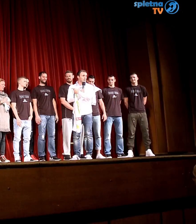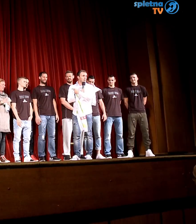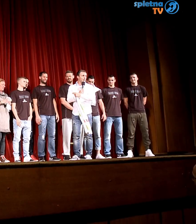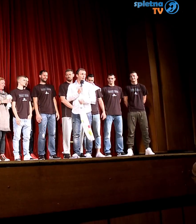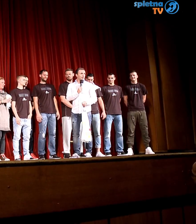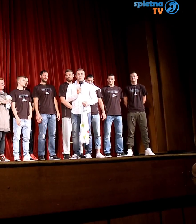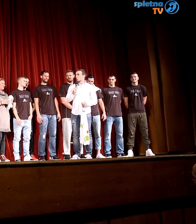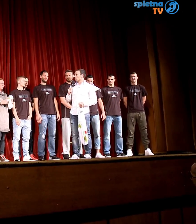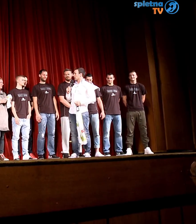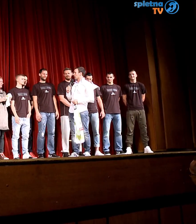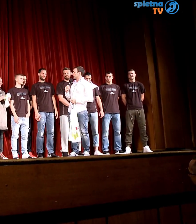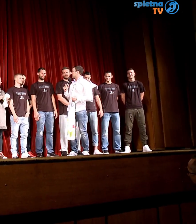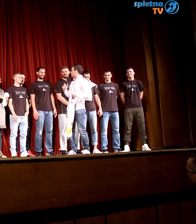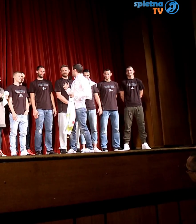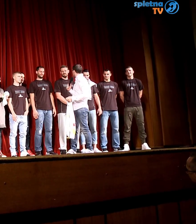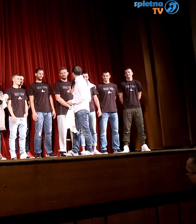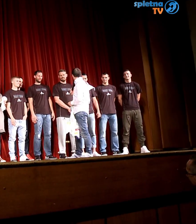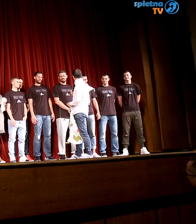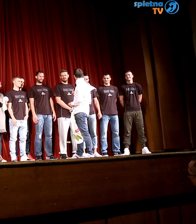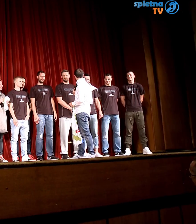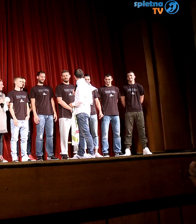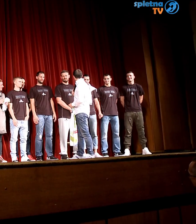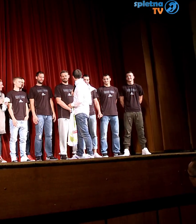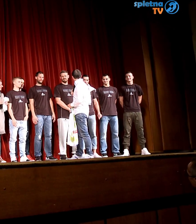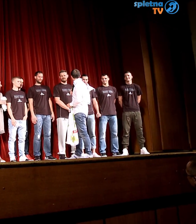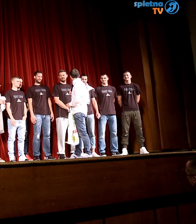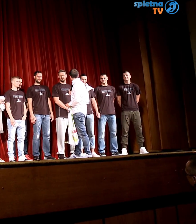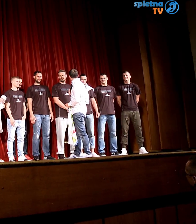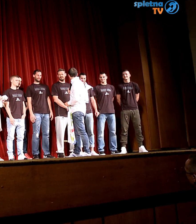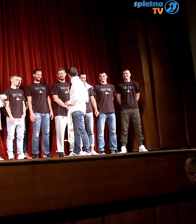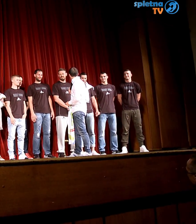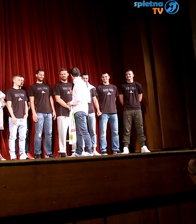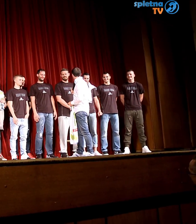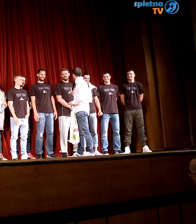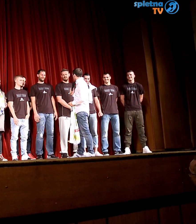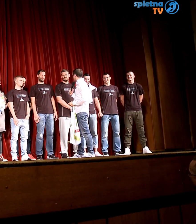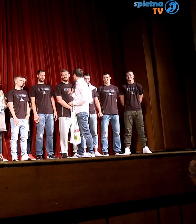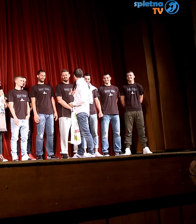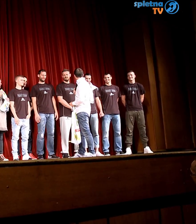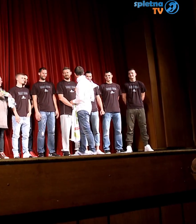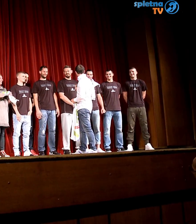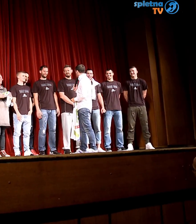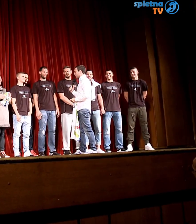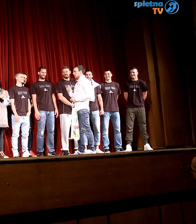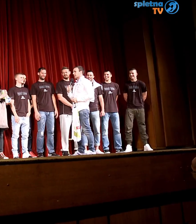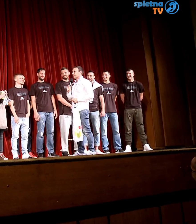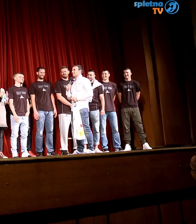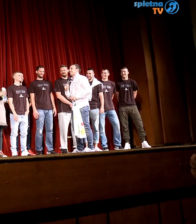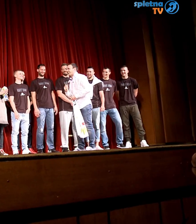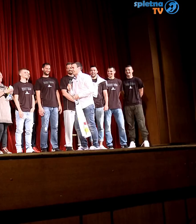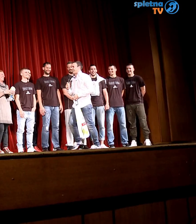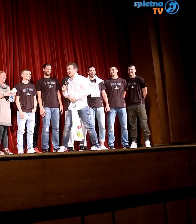Košarkarje naše, tako da jaz sem držim fantje pesti, da boste res razturili, no, tako da, gledajte, jaz bom tudi nekaj stavil, tako da upam, da bo še na